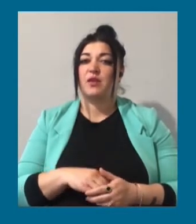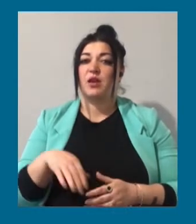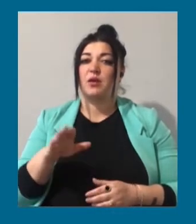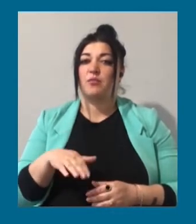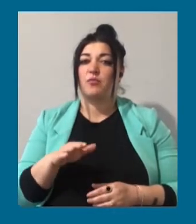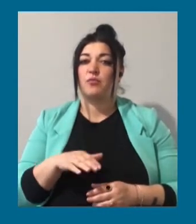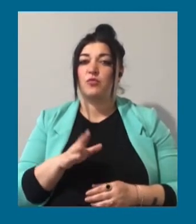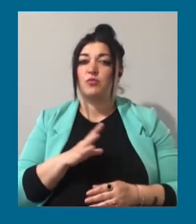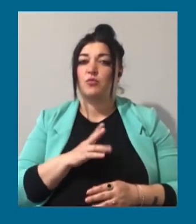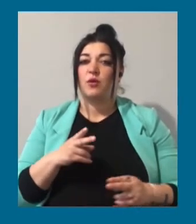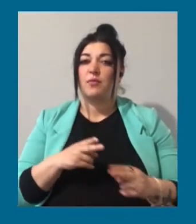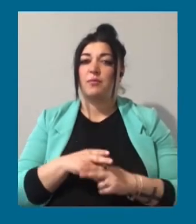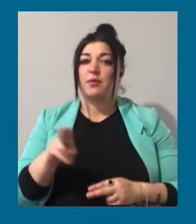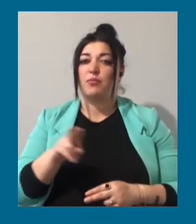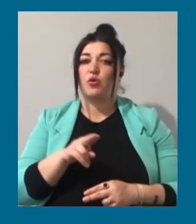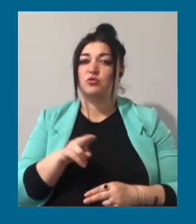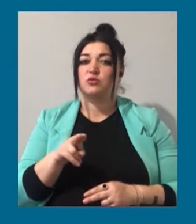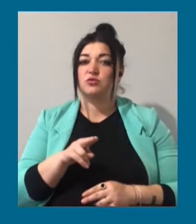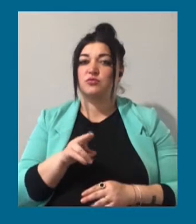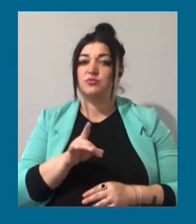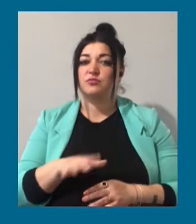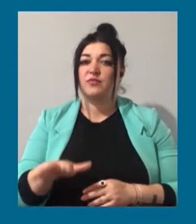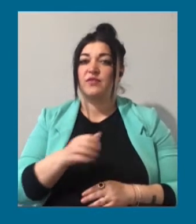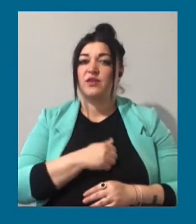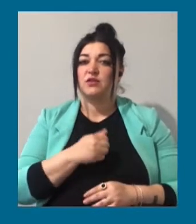перекрито Приморську вулицю від військового